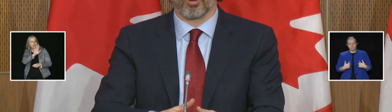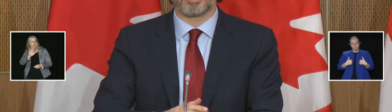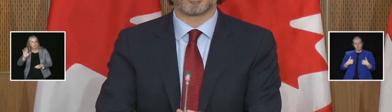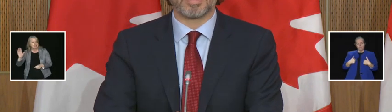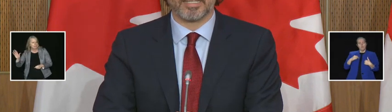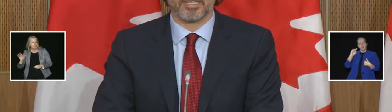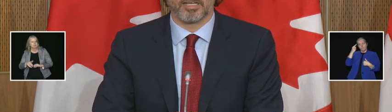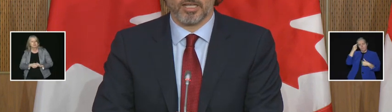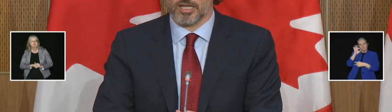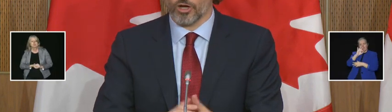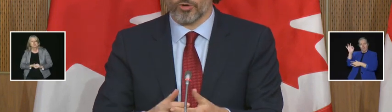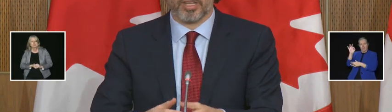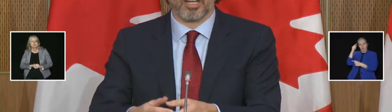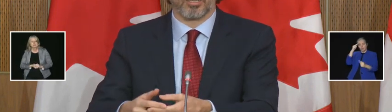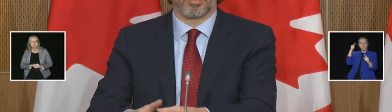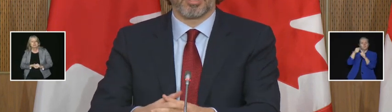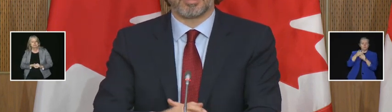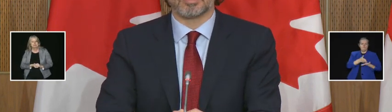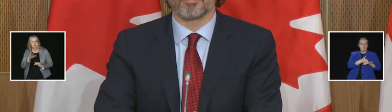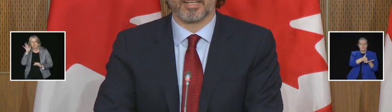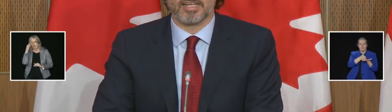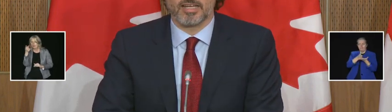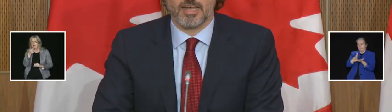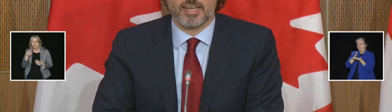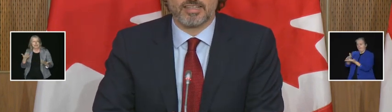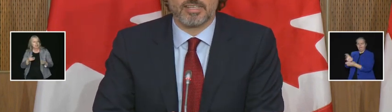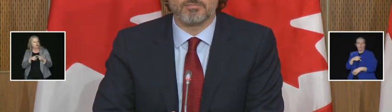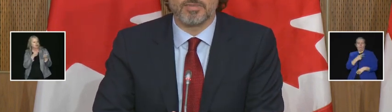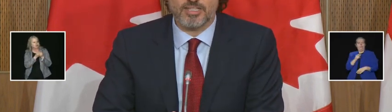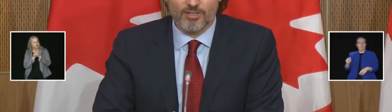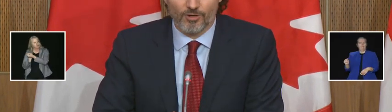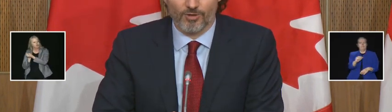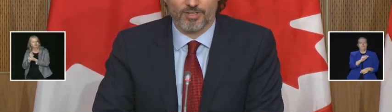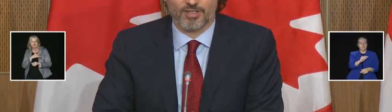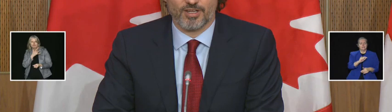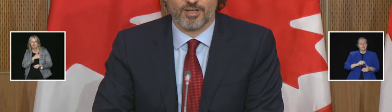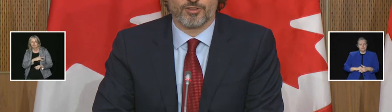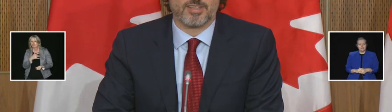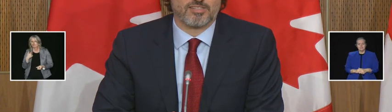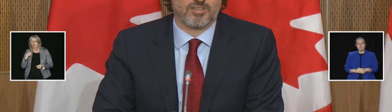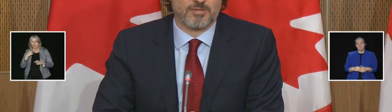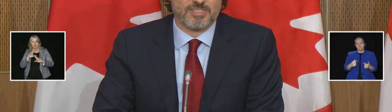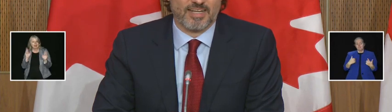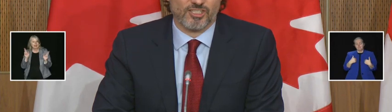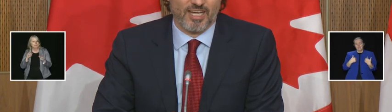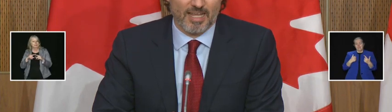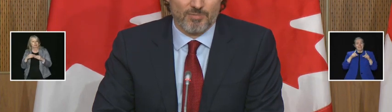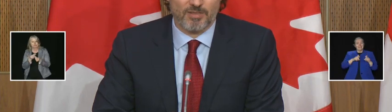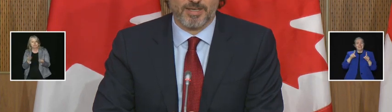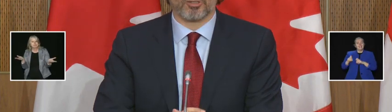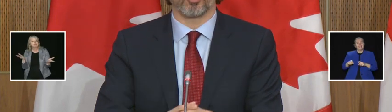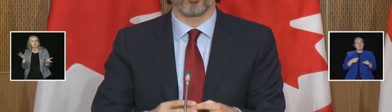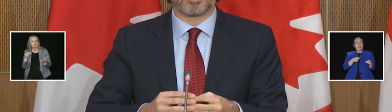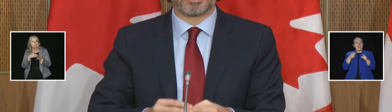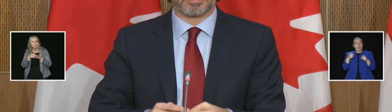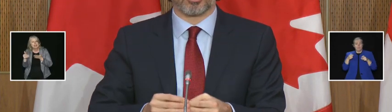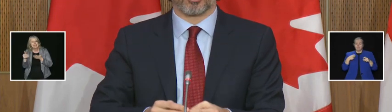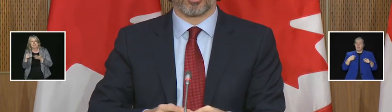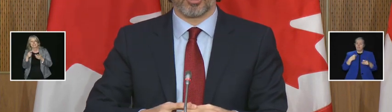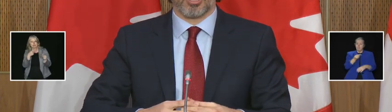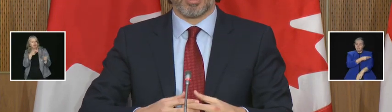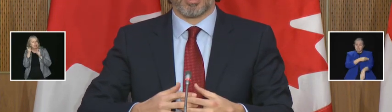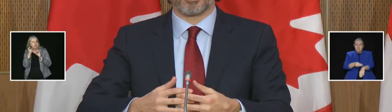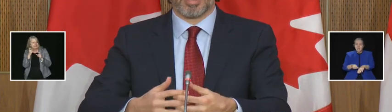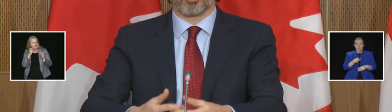pour les aider on est là à livrer des millions de tests de dépistage rapide parce qu'on sait